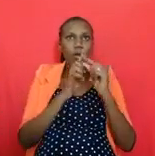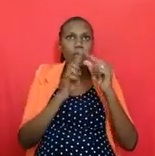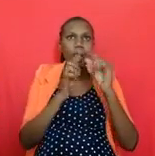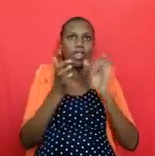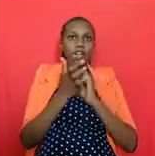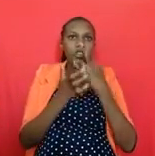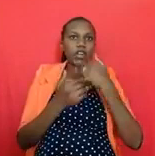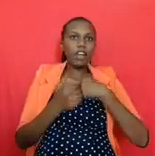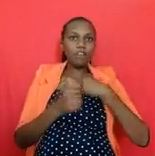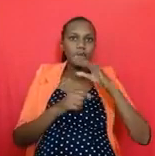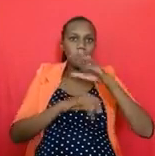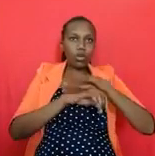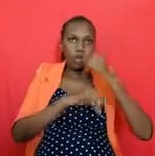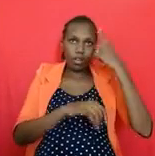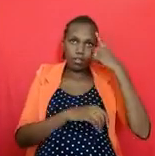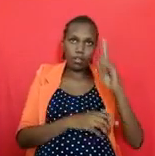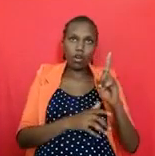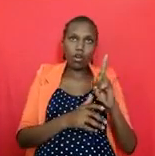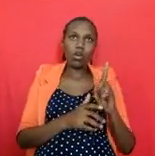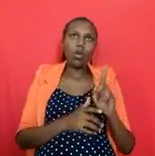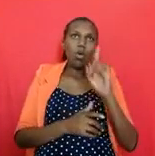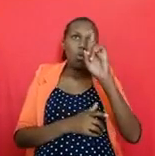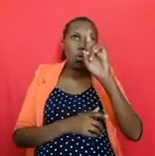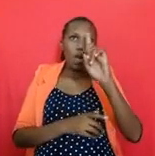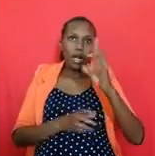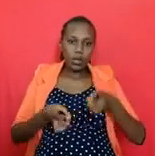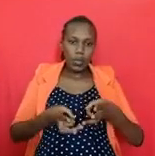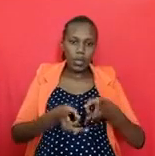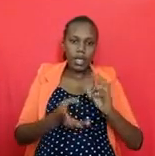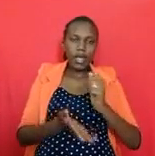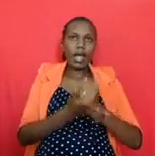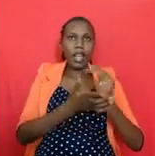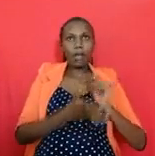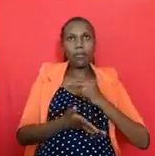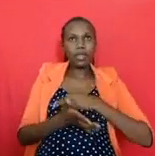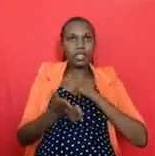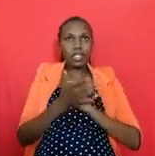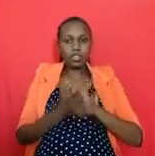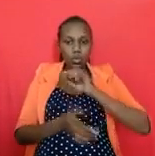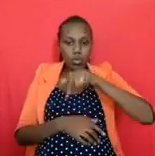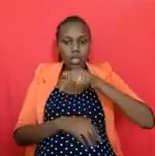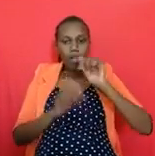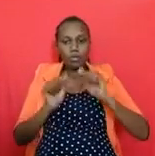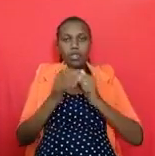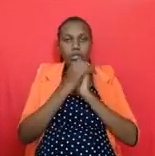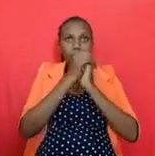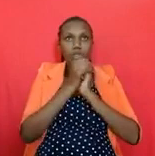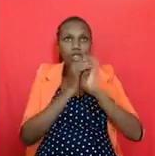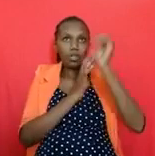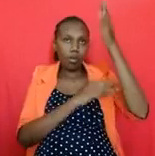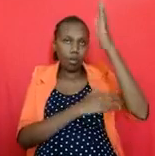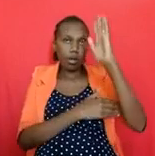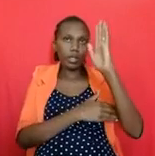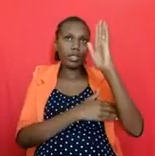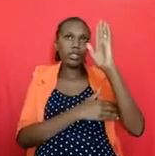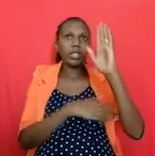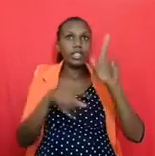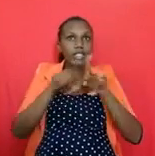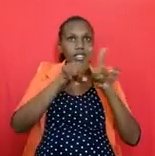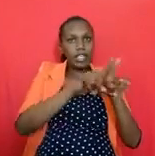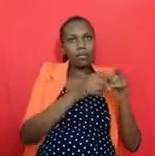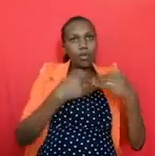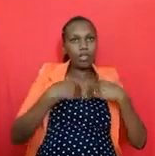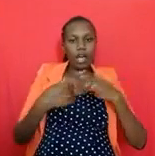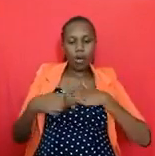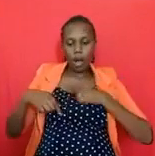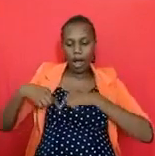mwetiirwo njira magututeithia nigetha tuhote guthathaiya ngai na uhoro wa